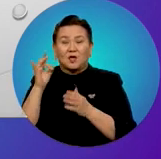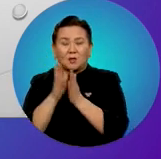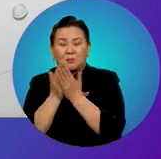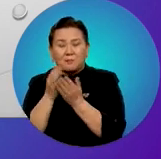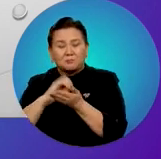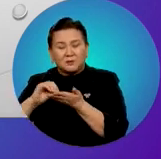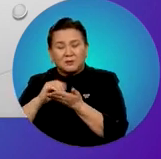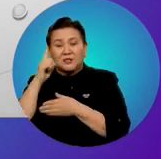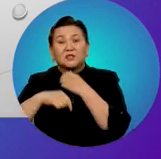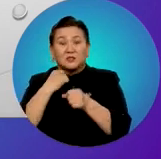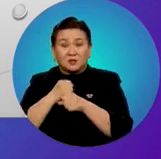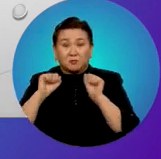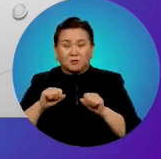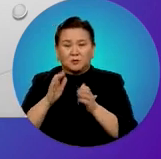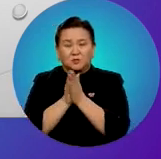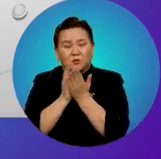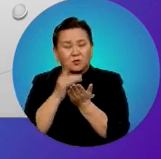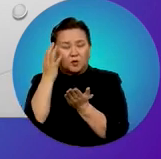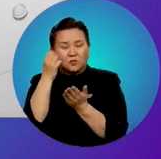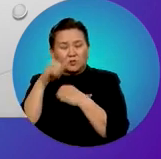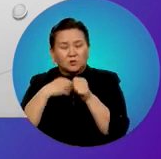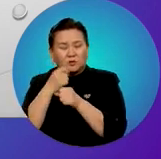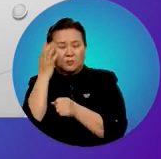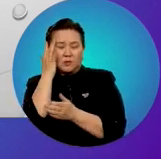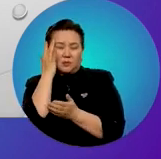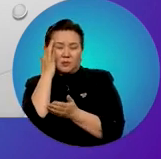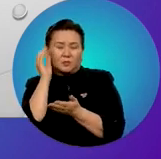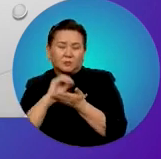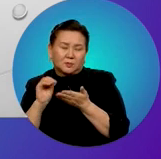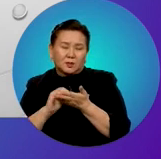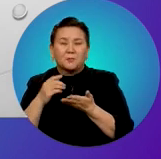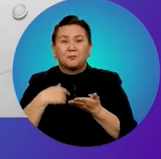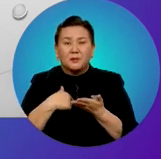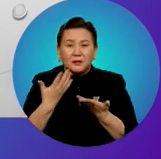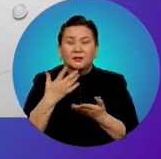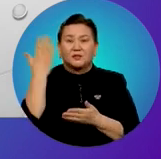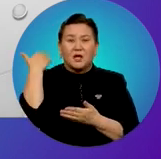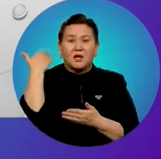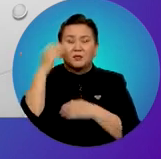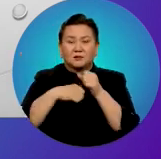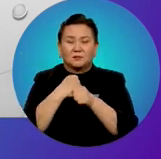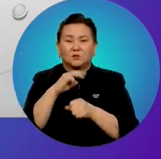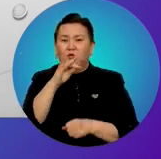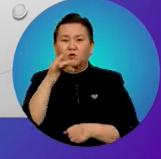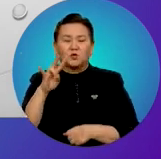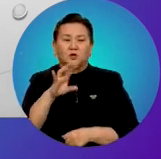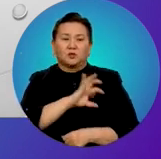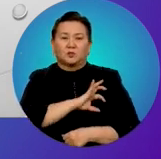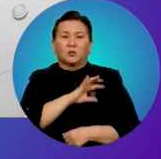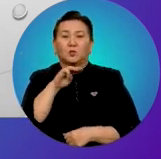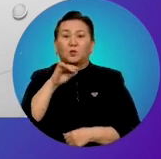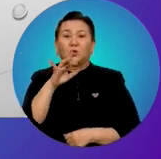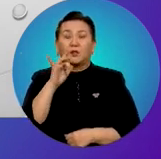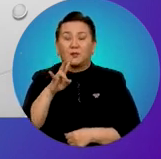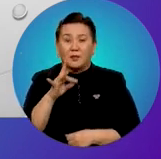болжээ. Энэ зохиолыг олон жил бодож төлөвлөж байж бичсэн ажгүй. Би тэр жил төрийн шагналт зохиолч төдвийн оройг